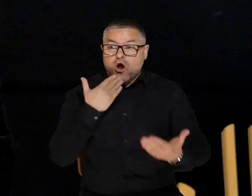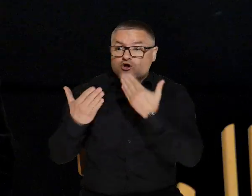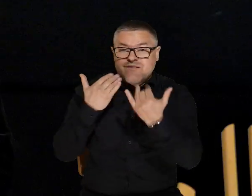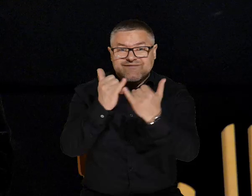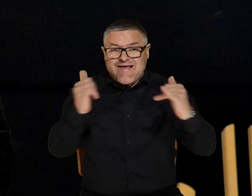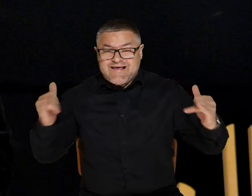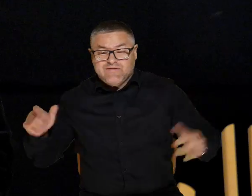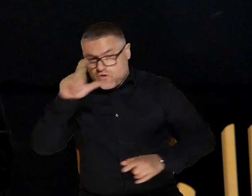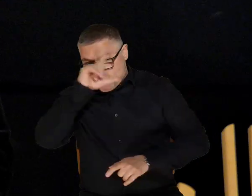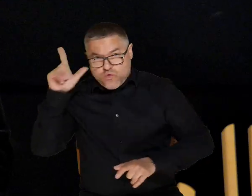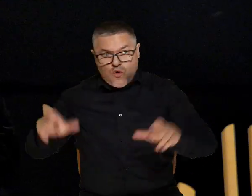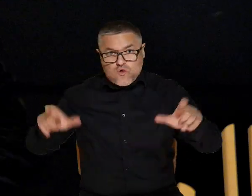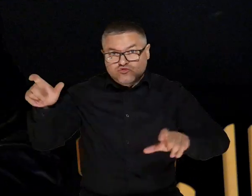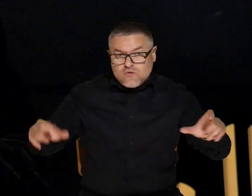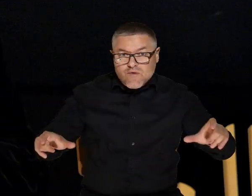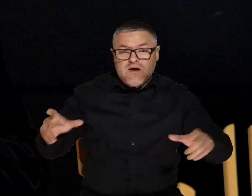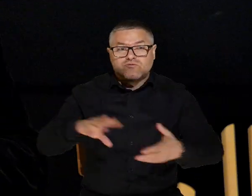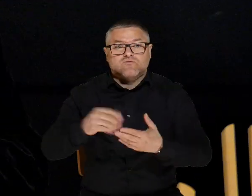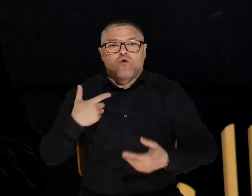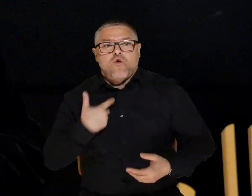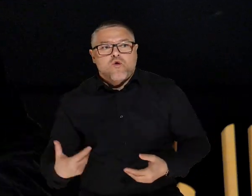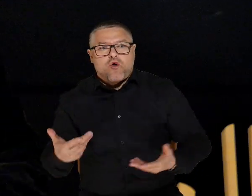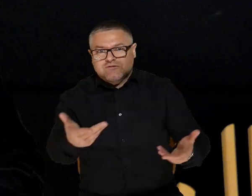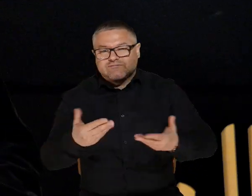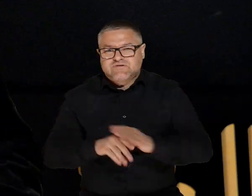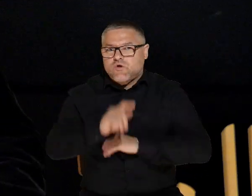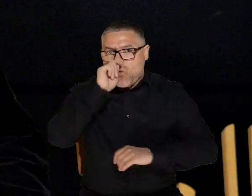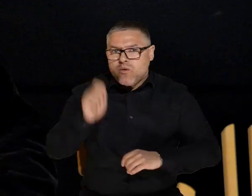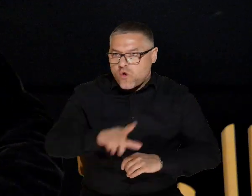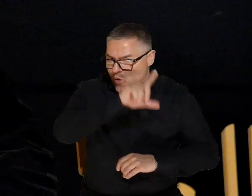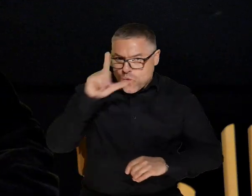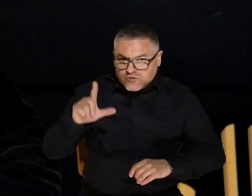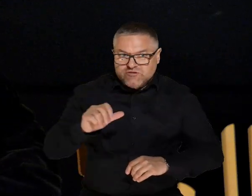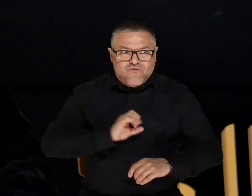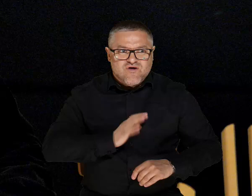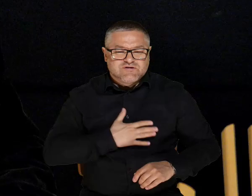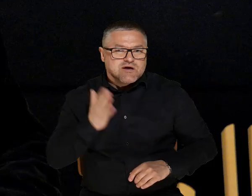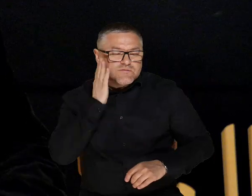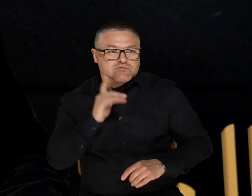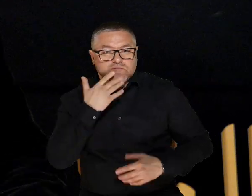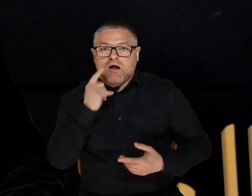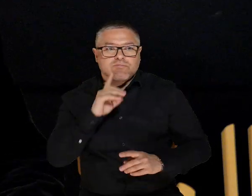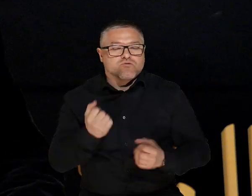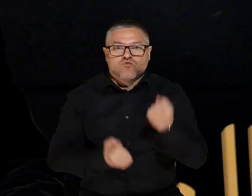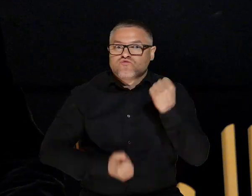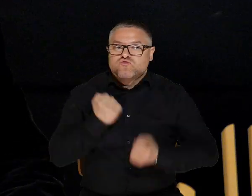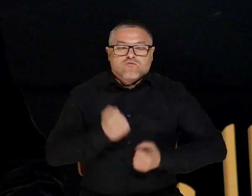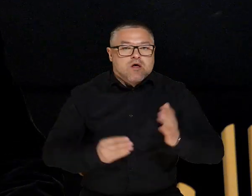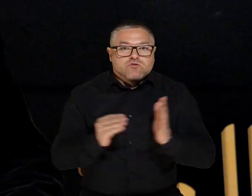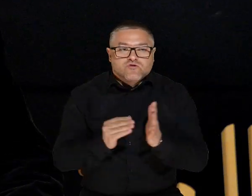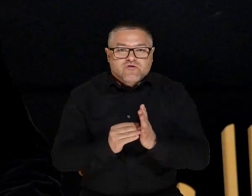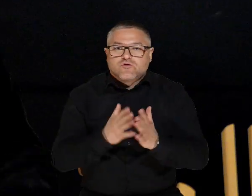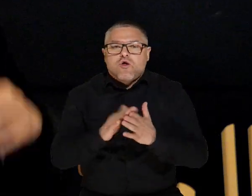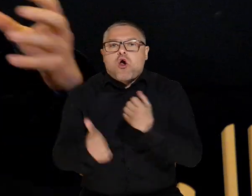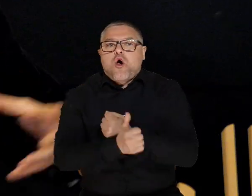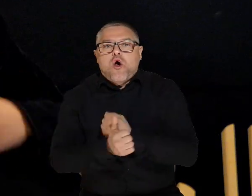innymi ludźmi, którzy gościli u siebie Ukraińców, to też zwykle dla nich to było bardzo trudne doświadczenie. I to nie chodziło